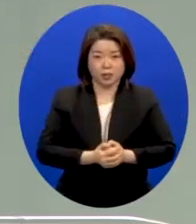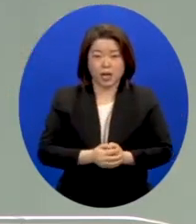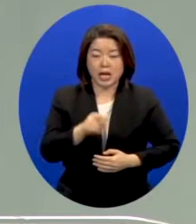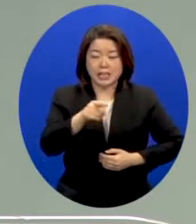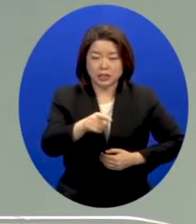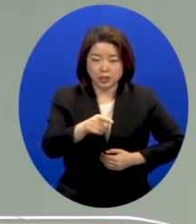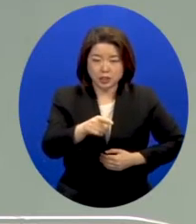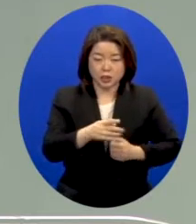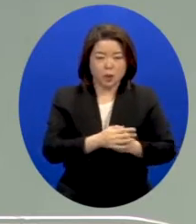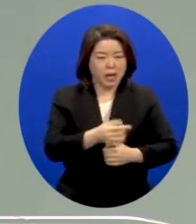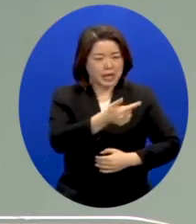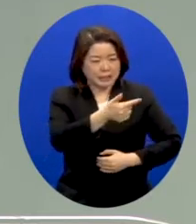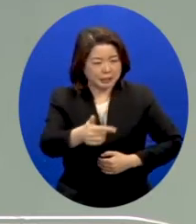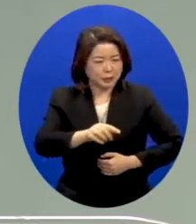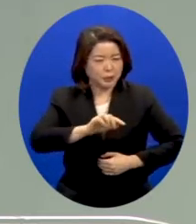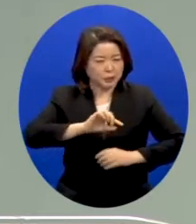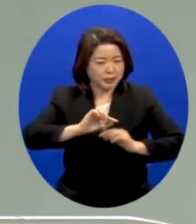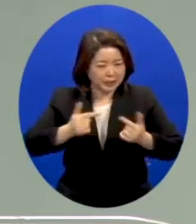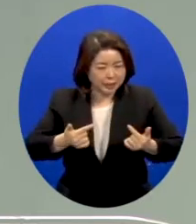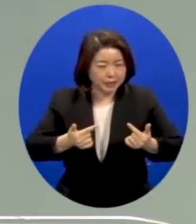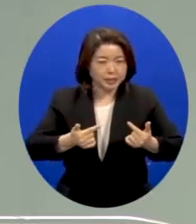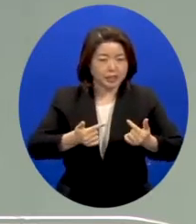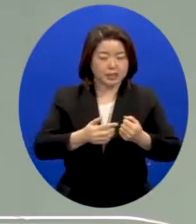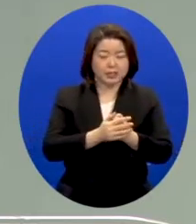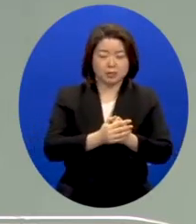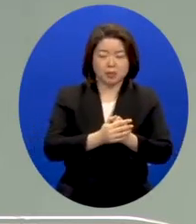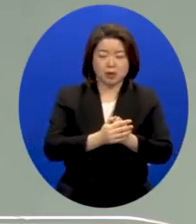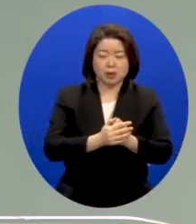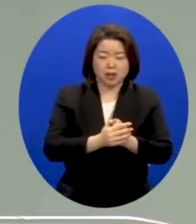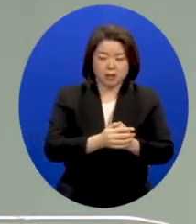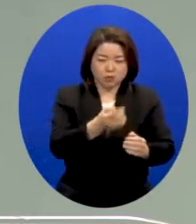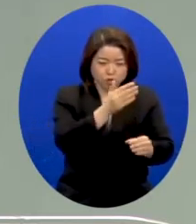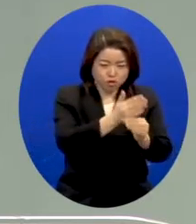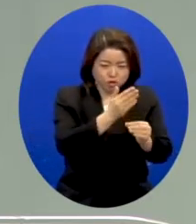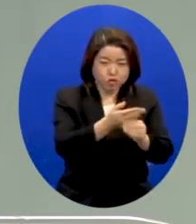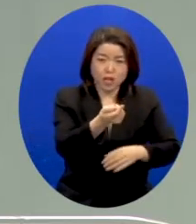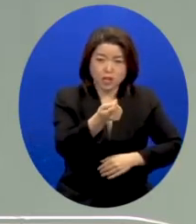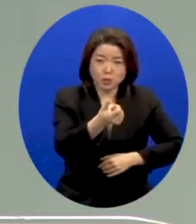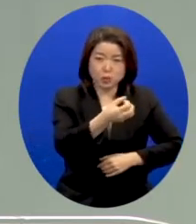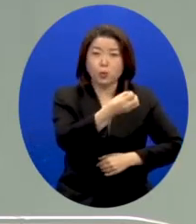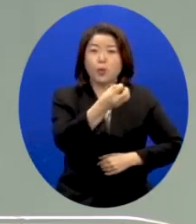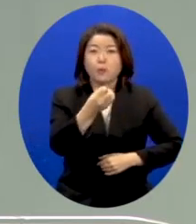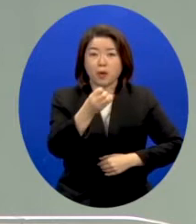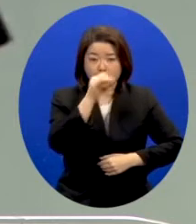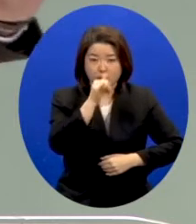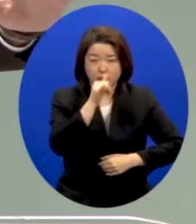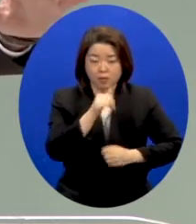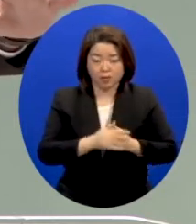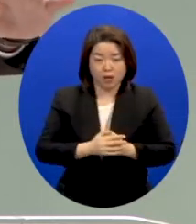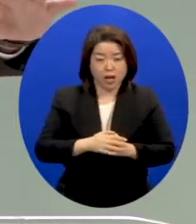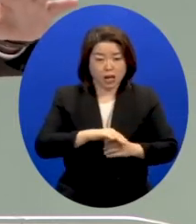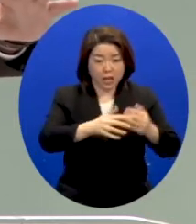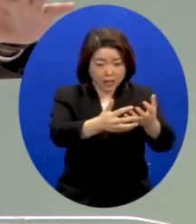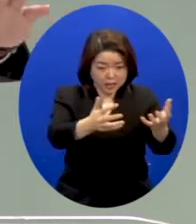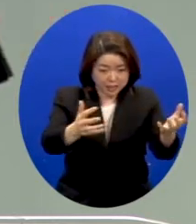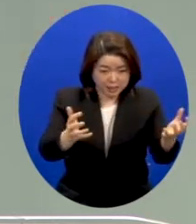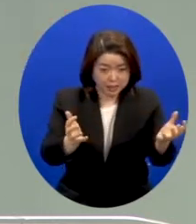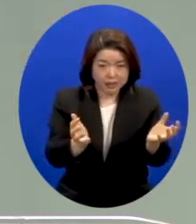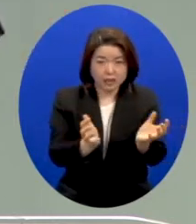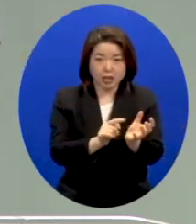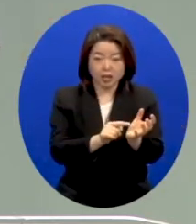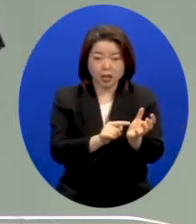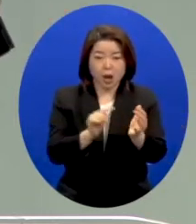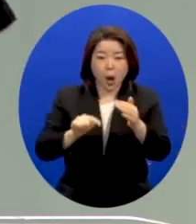거기에 크지도 작지도 않은 중간 크기의 혹성 입니다 그런데 우리가 속해 있는 이 은 하 게